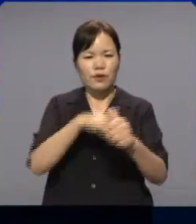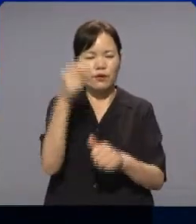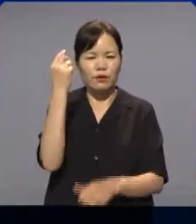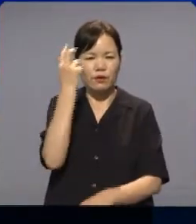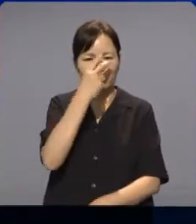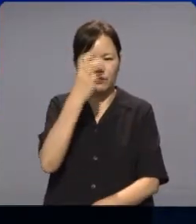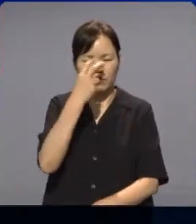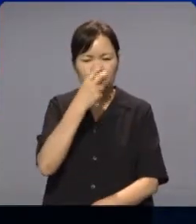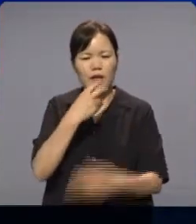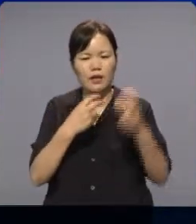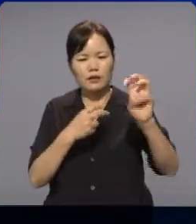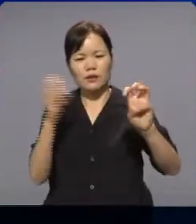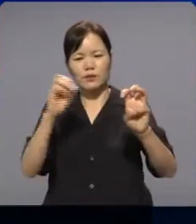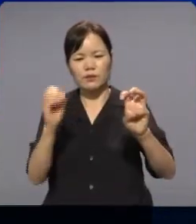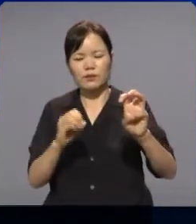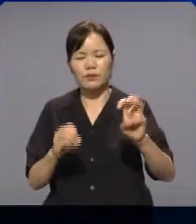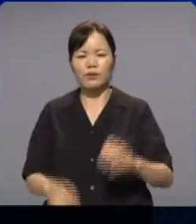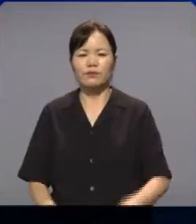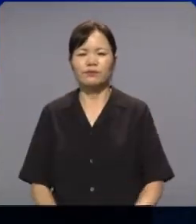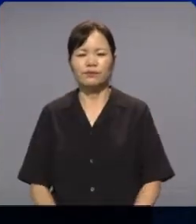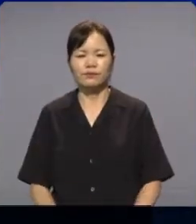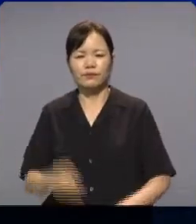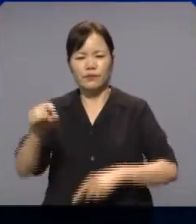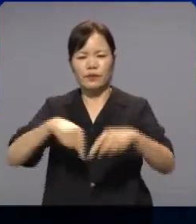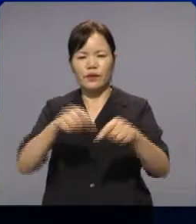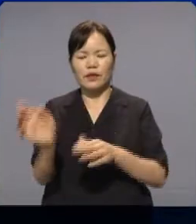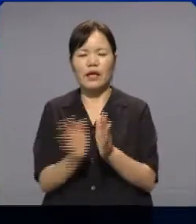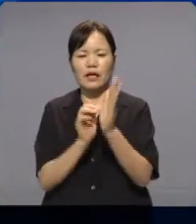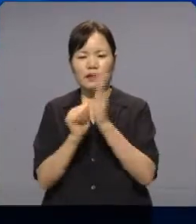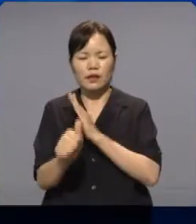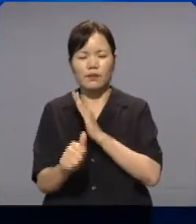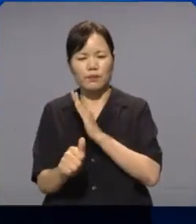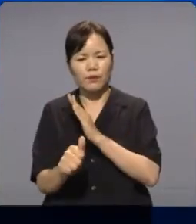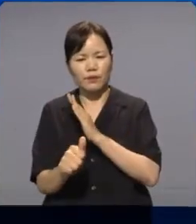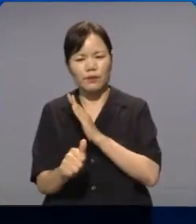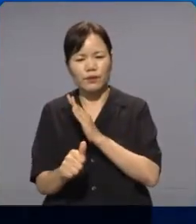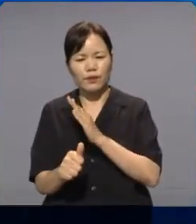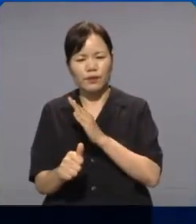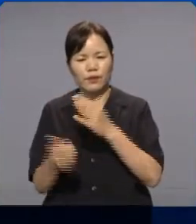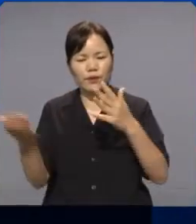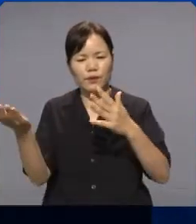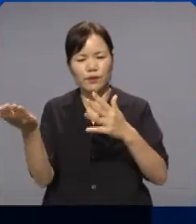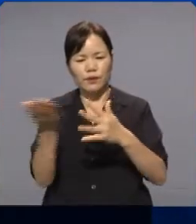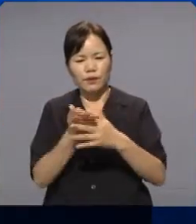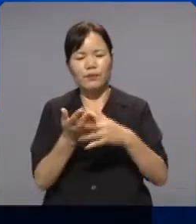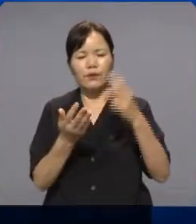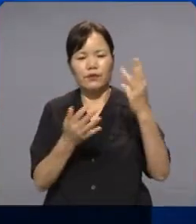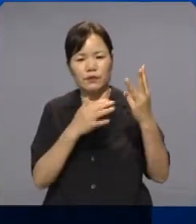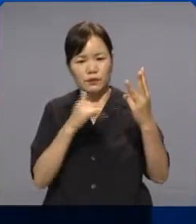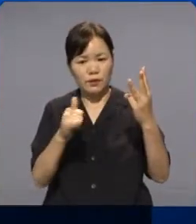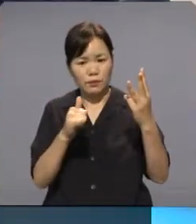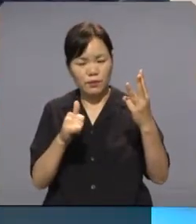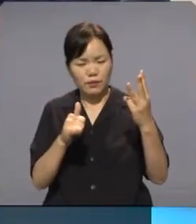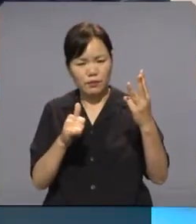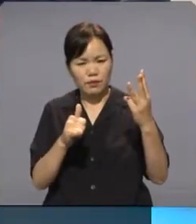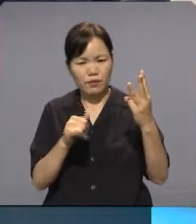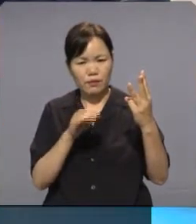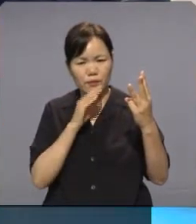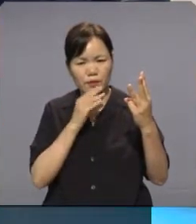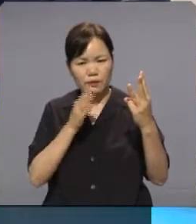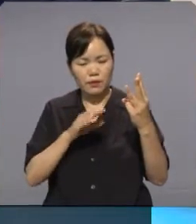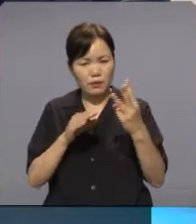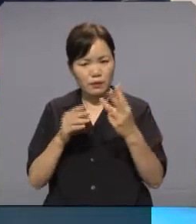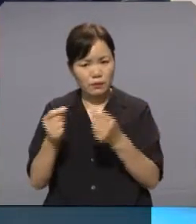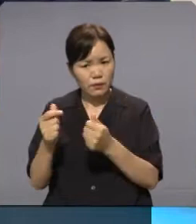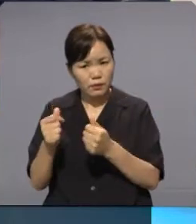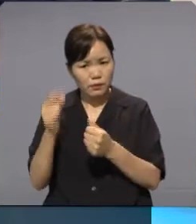됩니다. 일단 3명, 그러니까 확률상으로 이제 두 자리인데 3명 정도로 꼽아주셨는데 비슷한 의견이실지? 저는 뭐